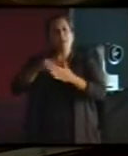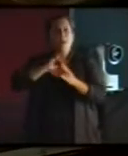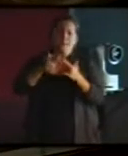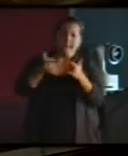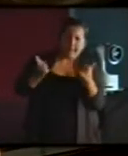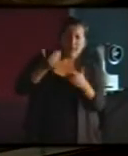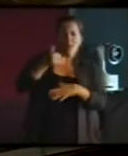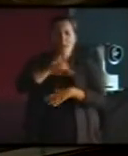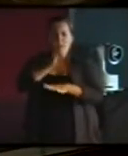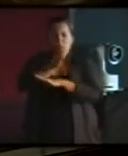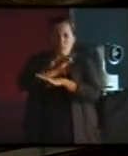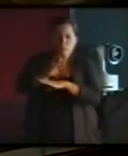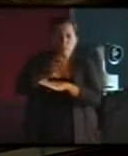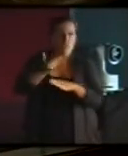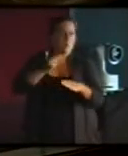matière